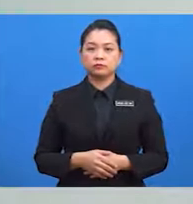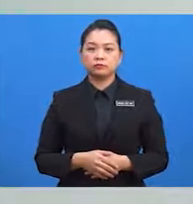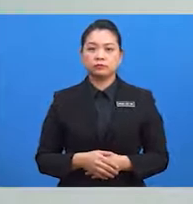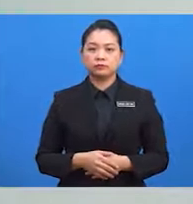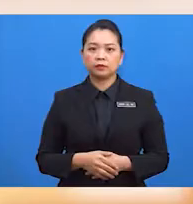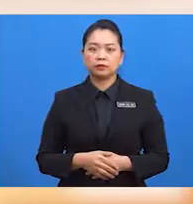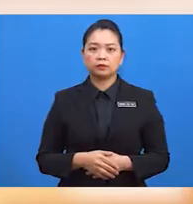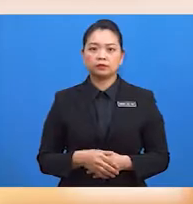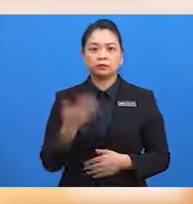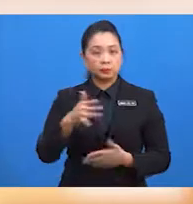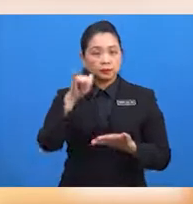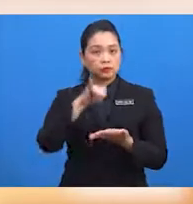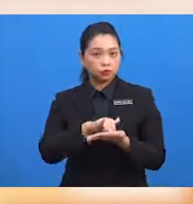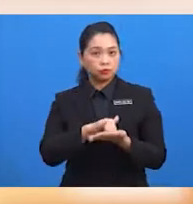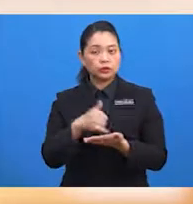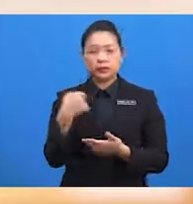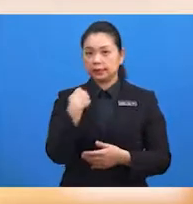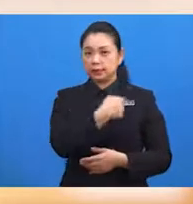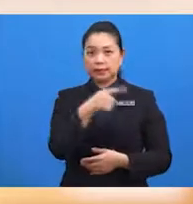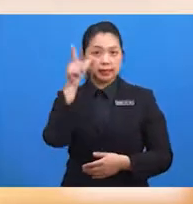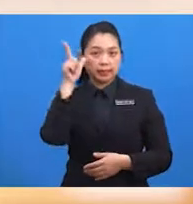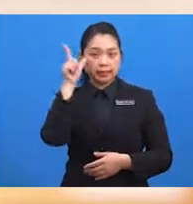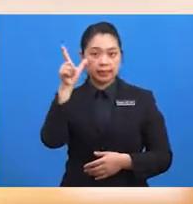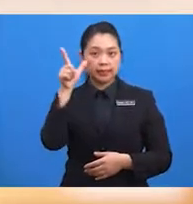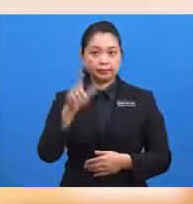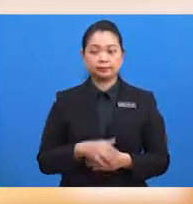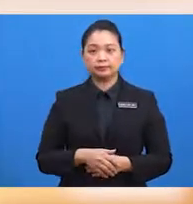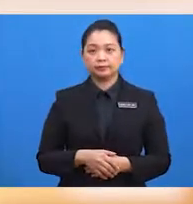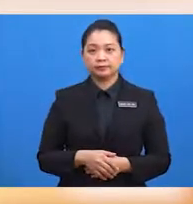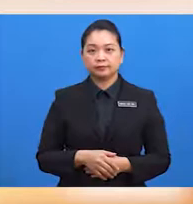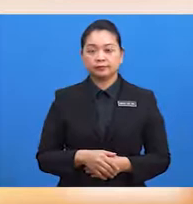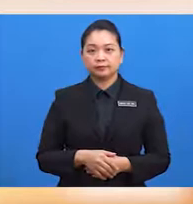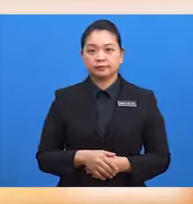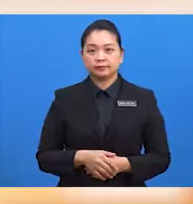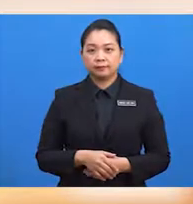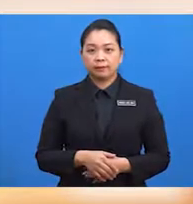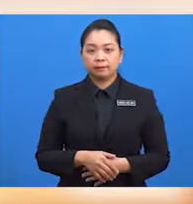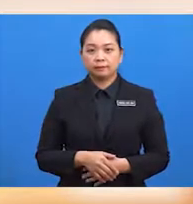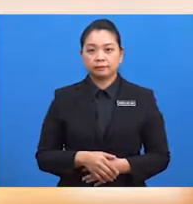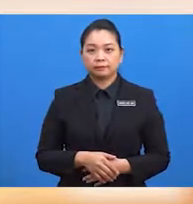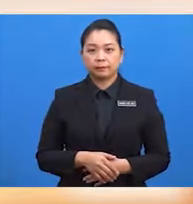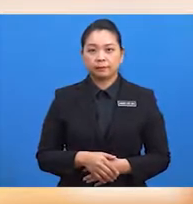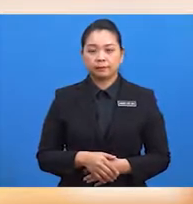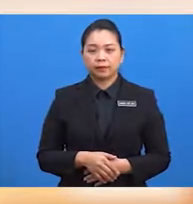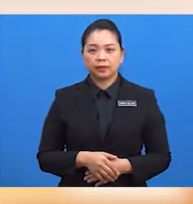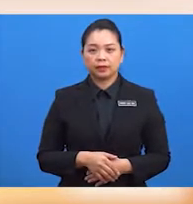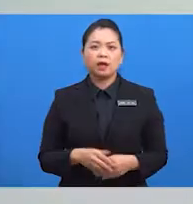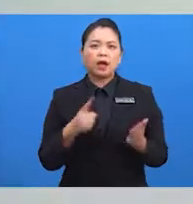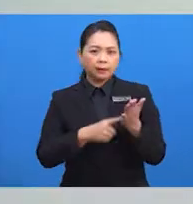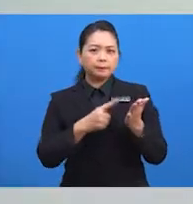seterusnya murid-murid Jom kita lihat pengelasan kedua Apakah